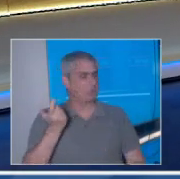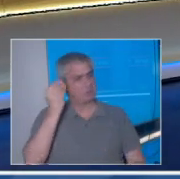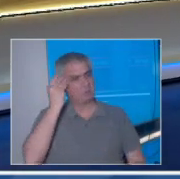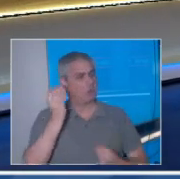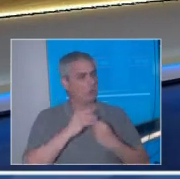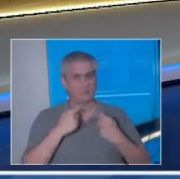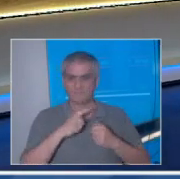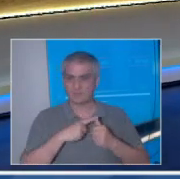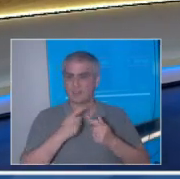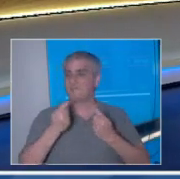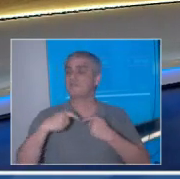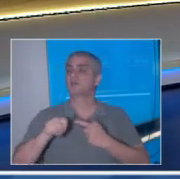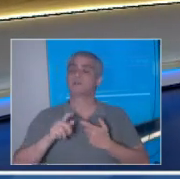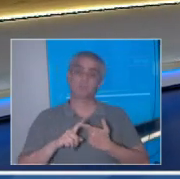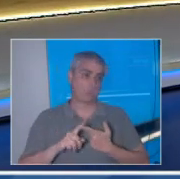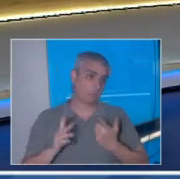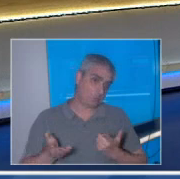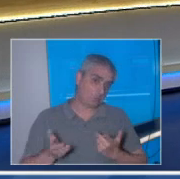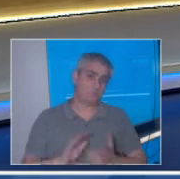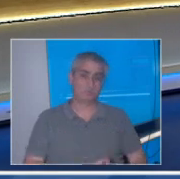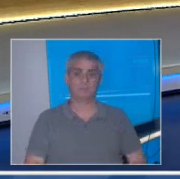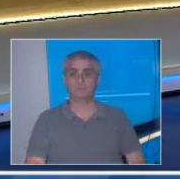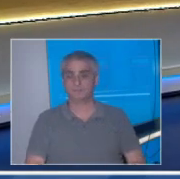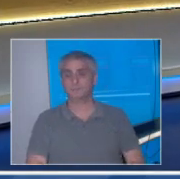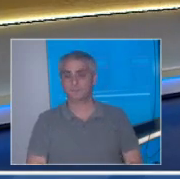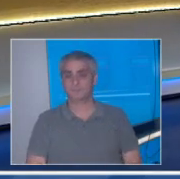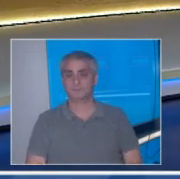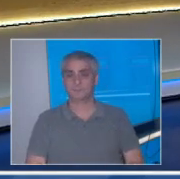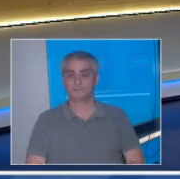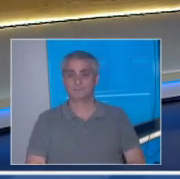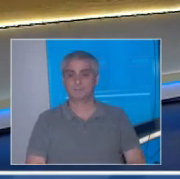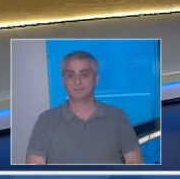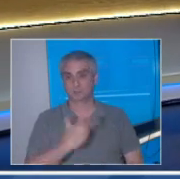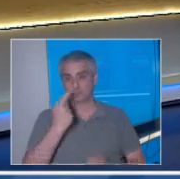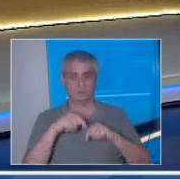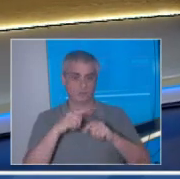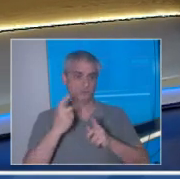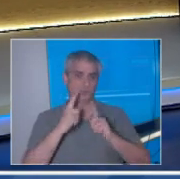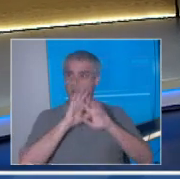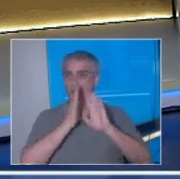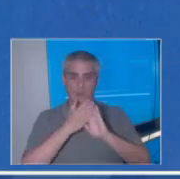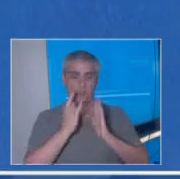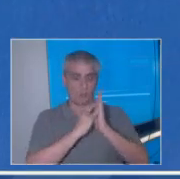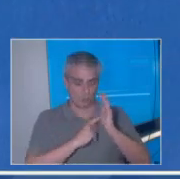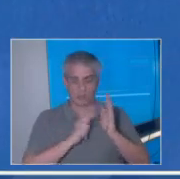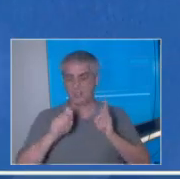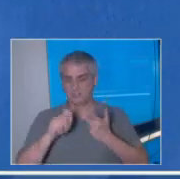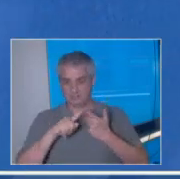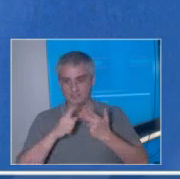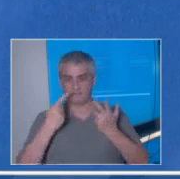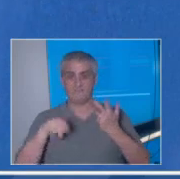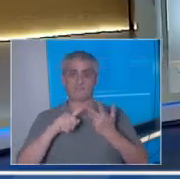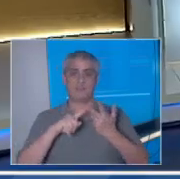עוד איזה ועדות. ועדת הכנסת. אוקיי, וזהו, אבל... כן, אבל זה... טוב, האמת שאלה שלוש הוועדות שבהן קרו כל הדברים, ועדת חוקה, ועדת הכנסת